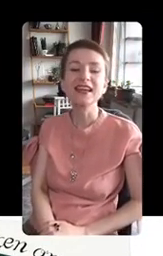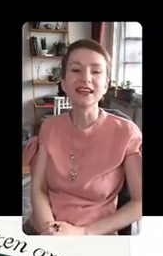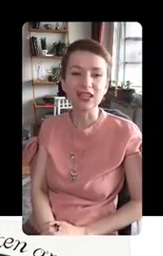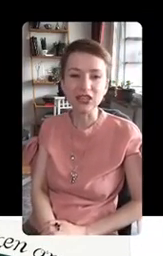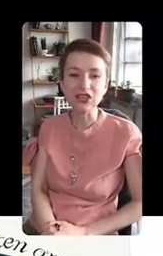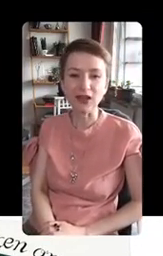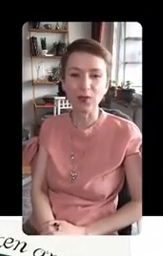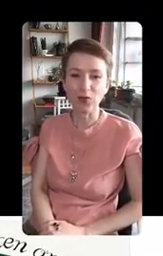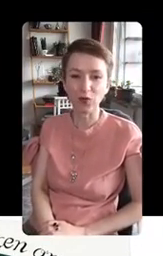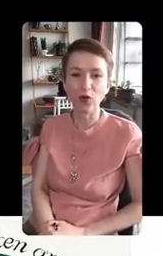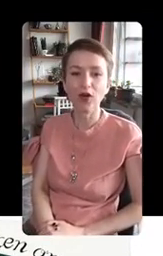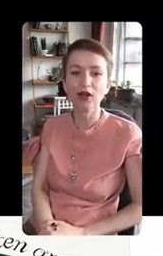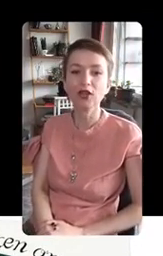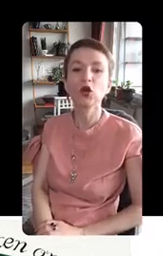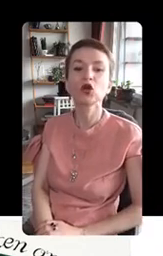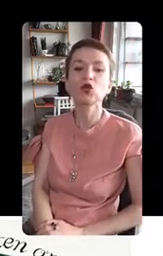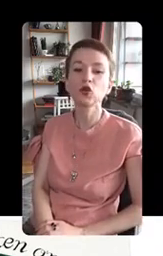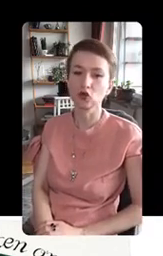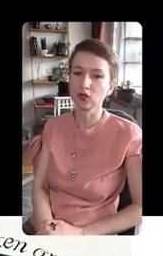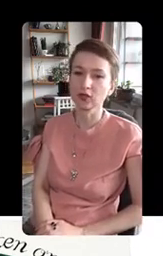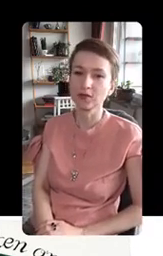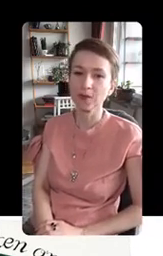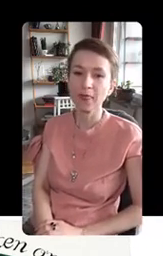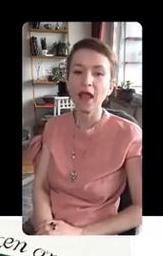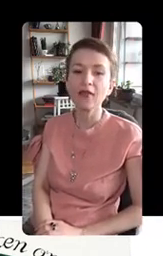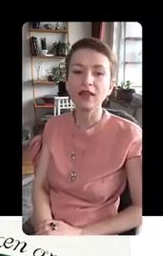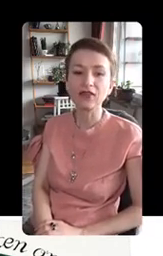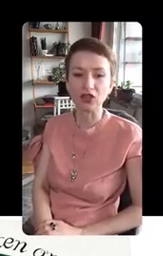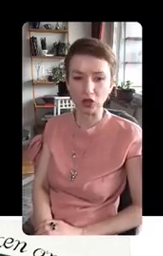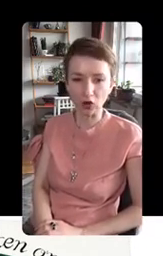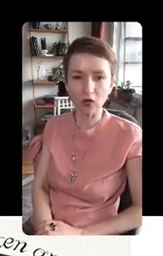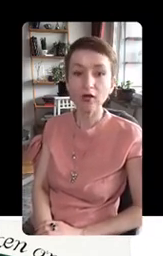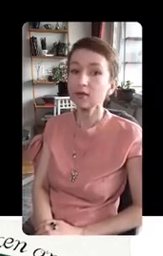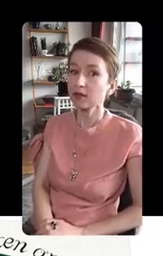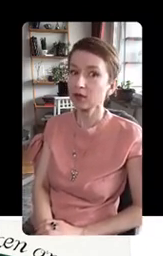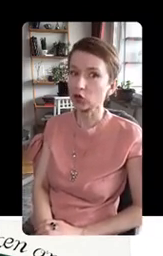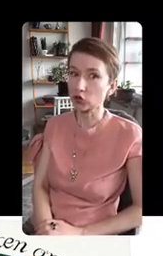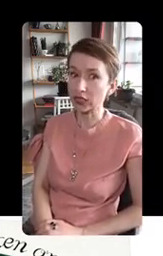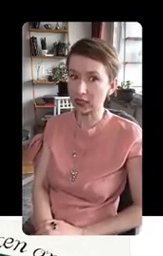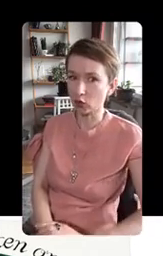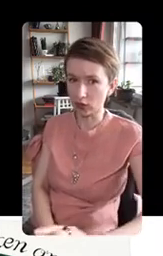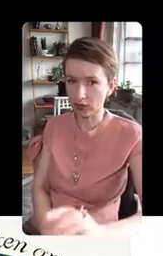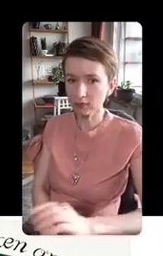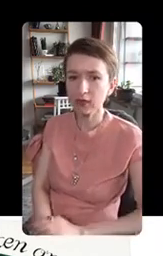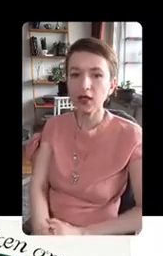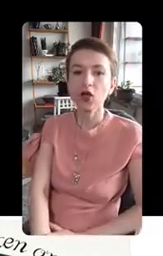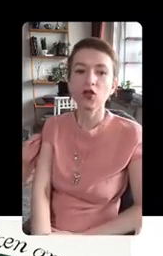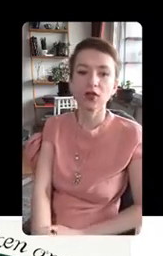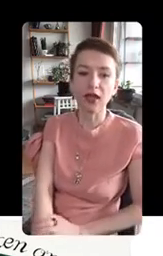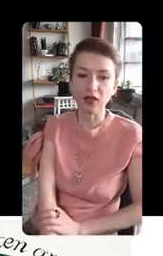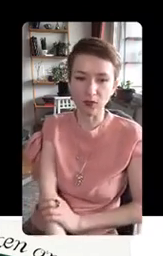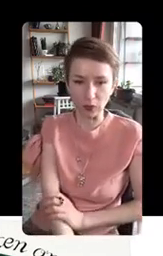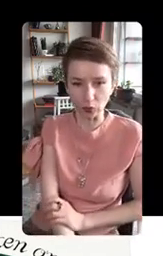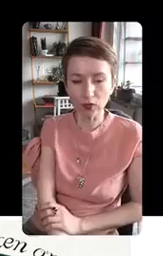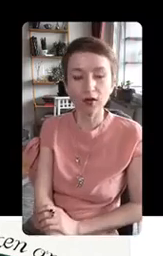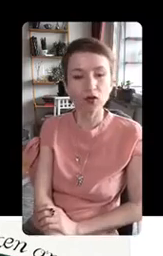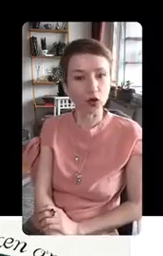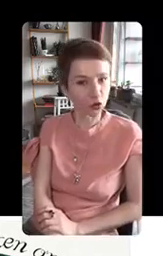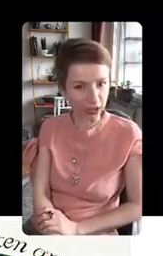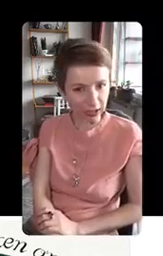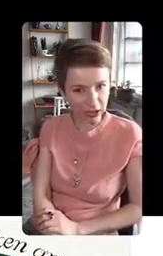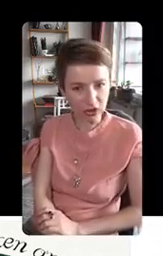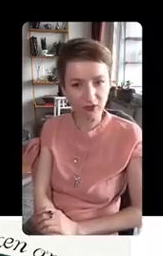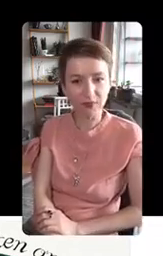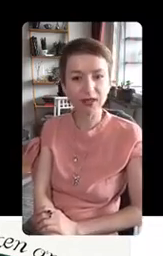серия книжек про трех тетушек. Тант Грюн — тетушка зеленая, Тант Брюн